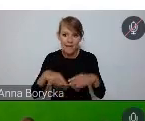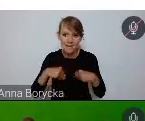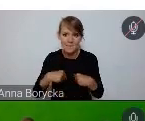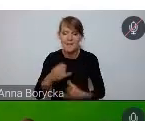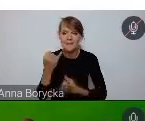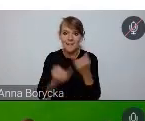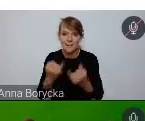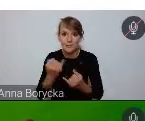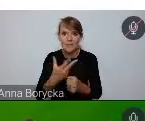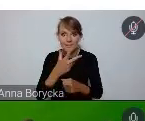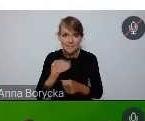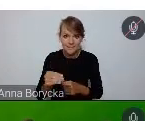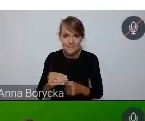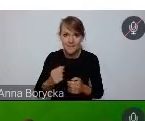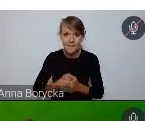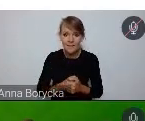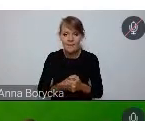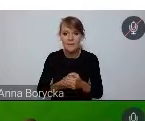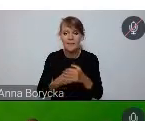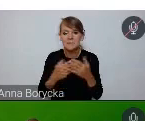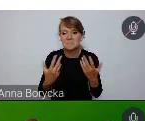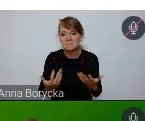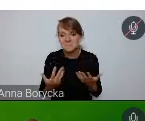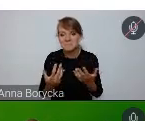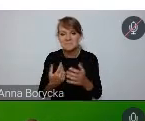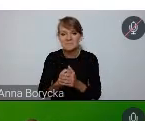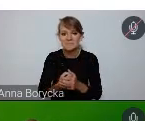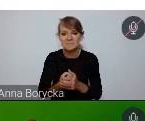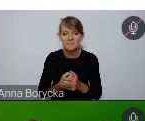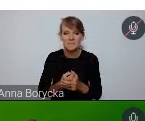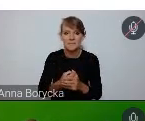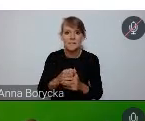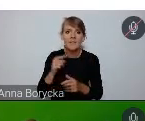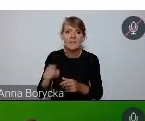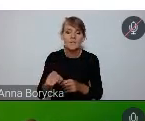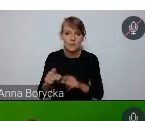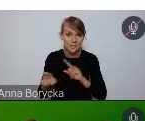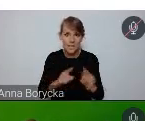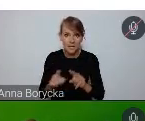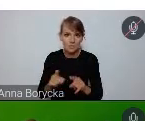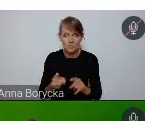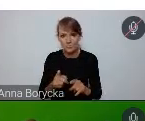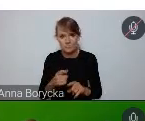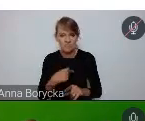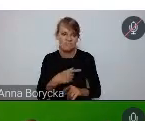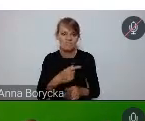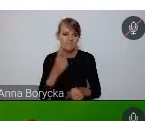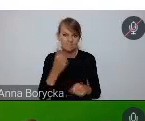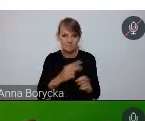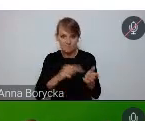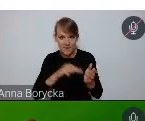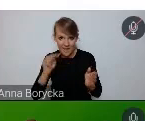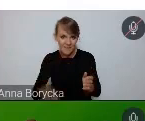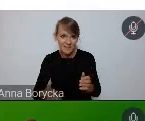jeśli nie, no to nie jest to jeszcze sygnał, żeby ostatecznie zrezygnować z tego